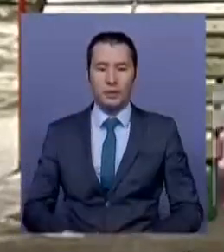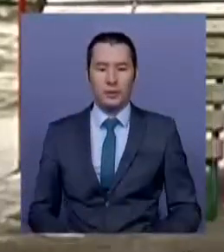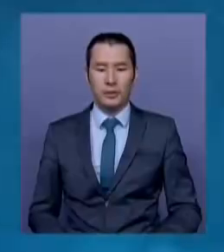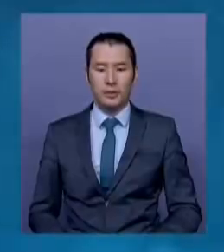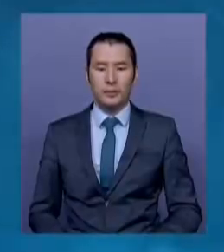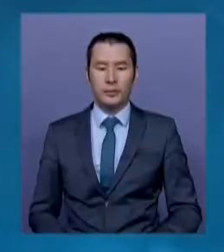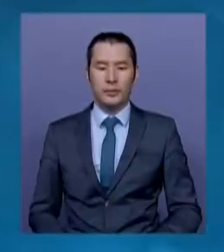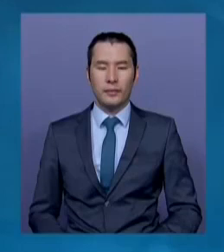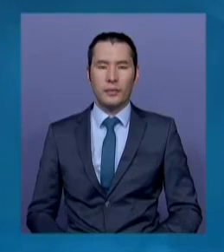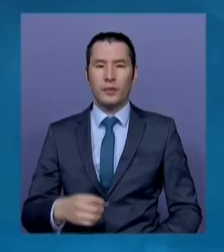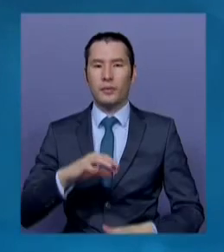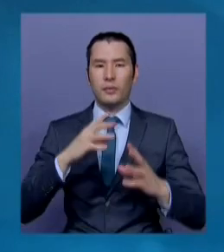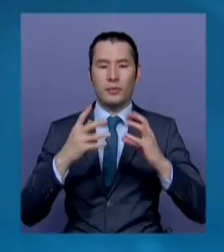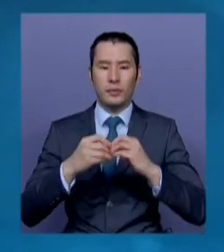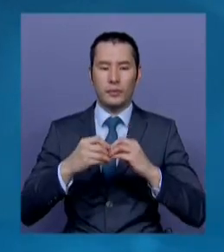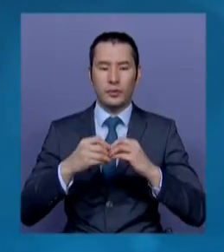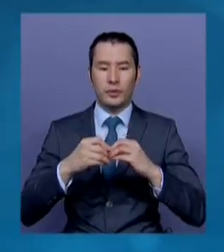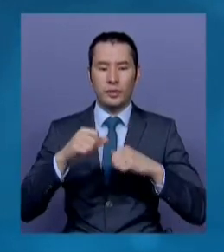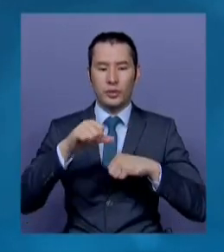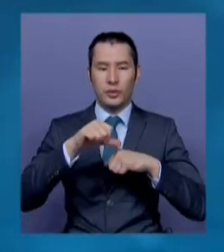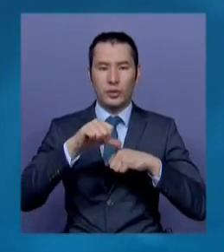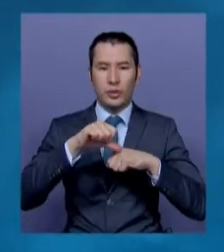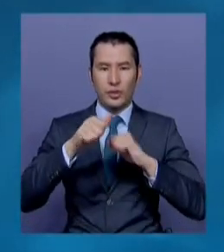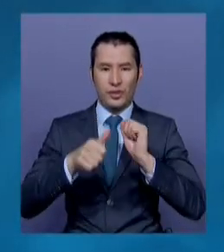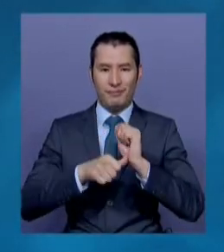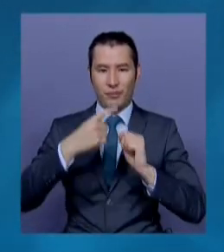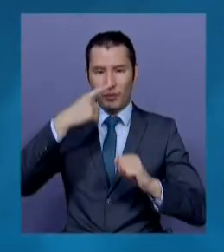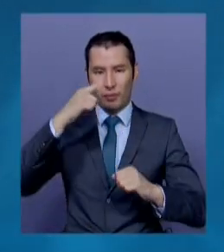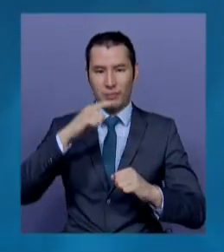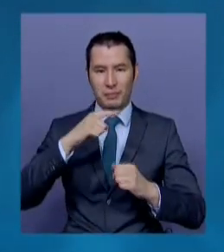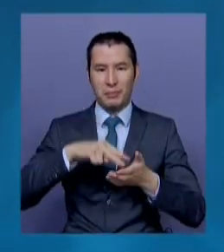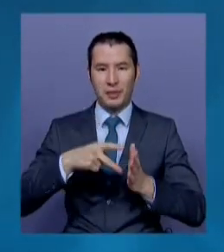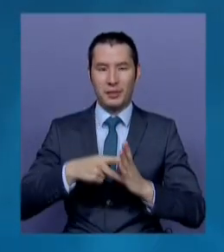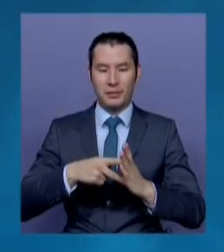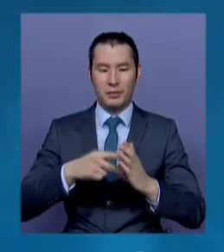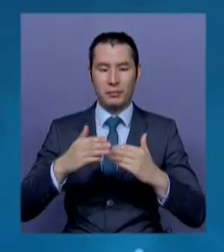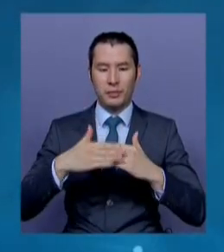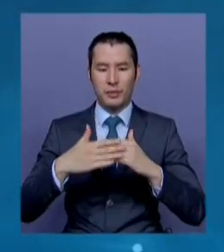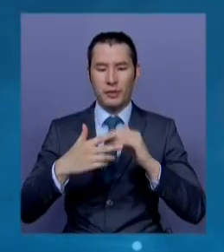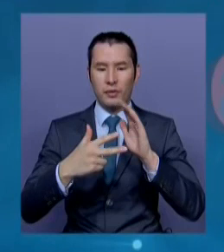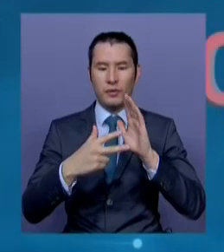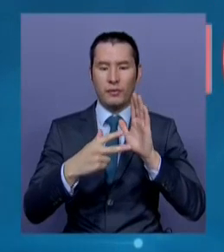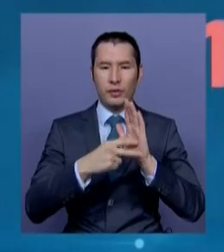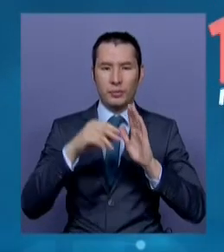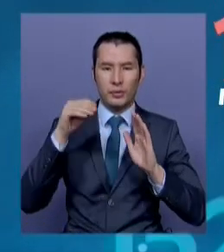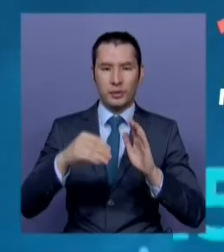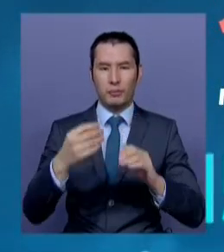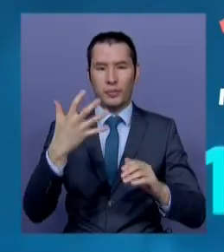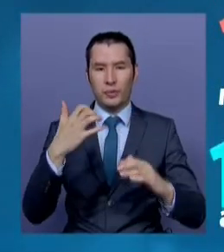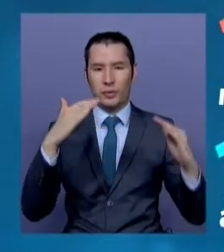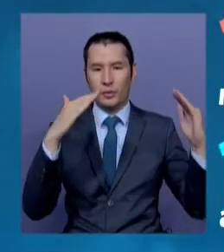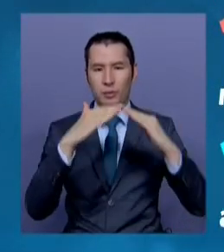ескерту жоқ. Сонымен 16-шы кезеңде қала бойынша барлығы 8000-нан аса үйдегі 23454 кіреберіс